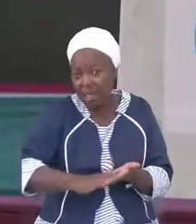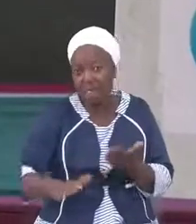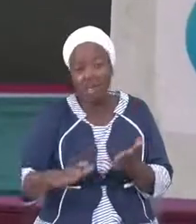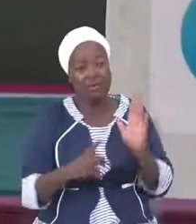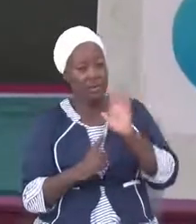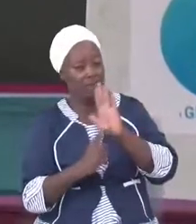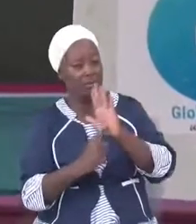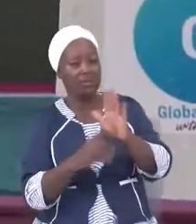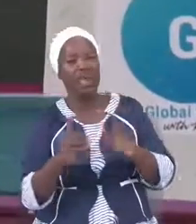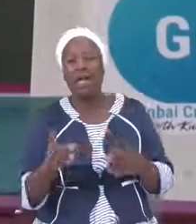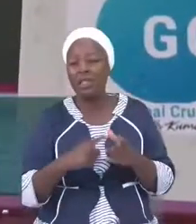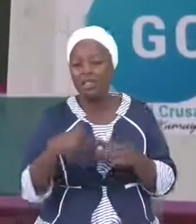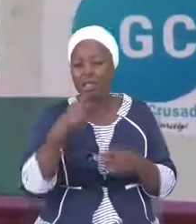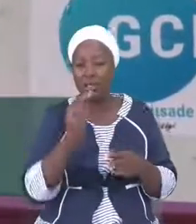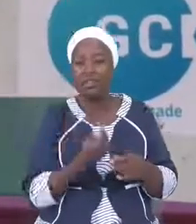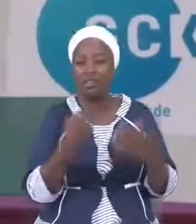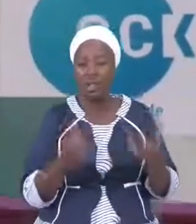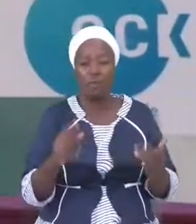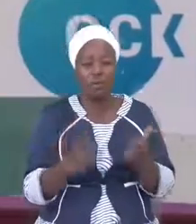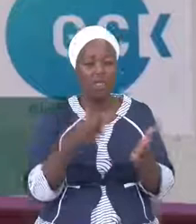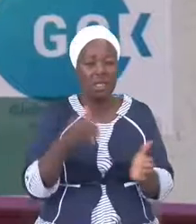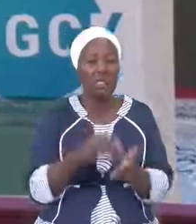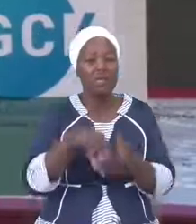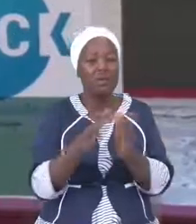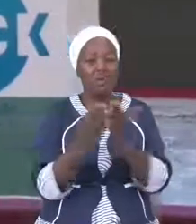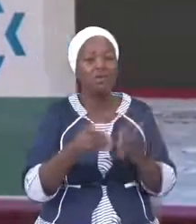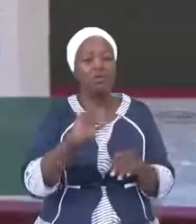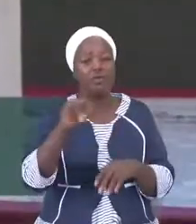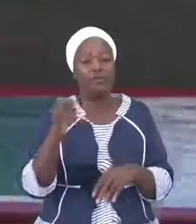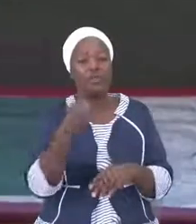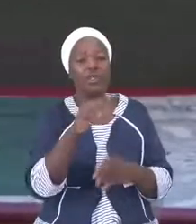de Jésus clairement révélée. C'est encore dit en